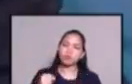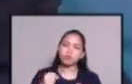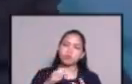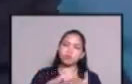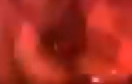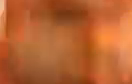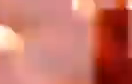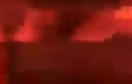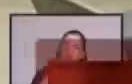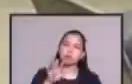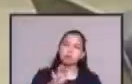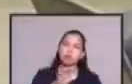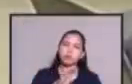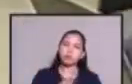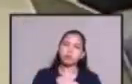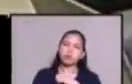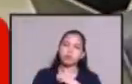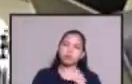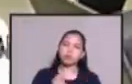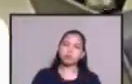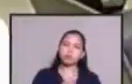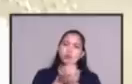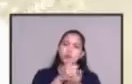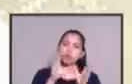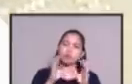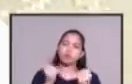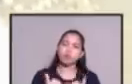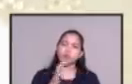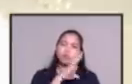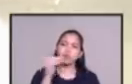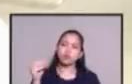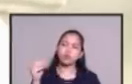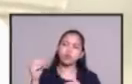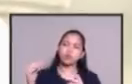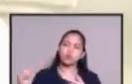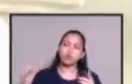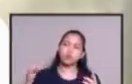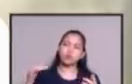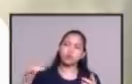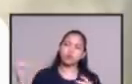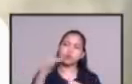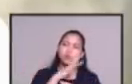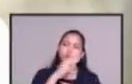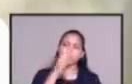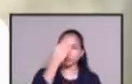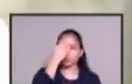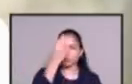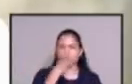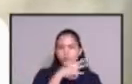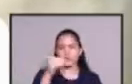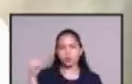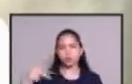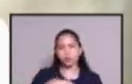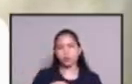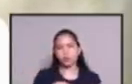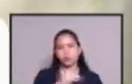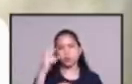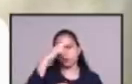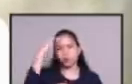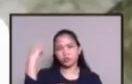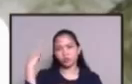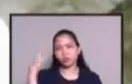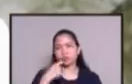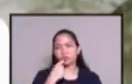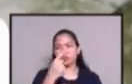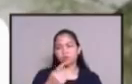bansa. Makikipagtulungan daw ang ahensya sa Philippine Air Force para gawin ang cloud seeding sa Bulacan, Pampanga at Rizal. Sa tala